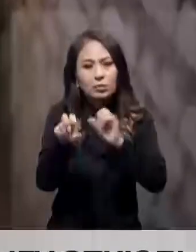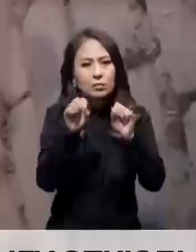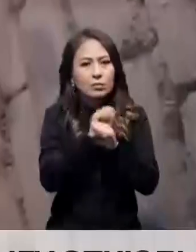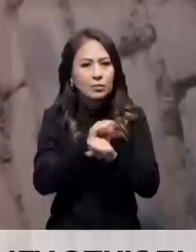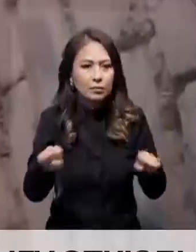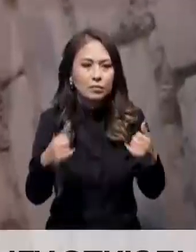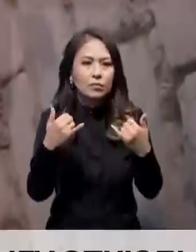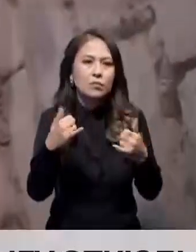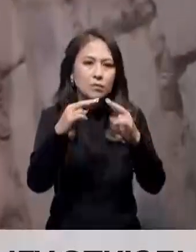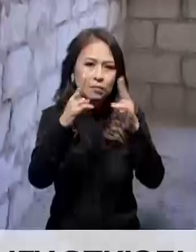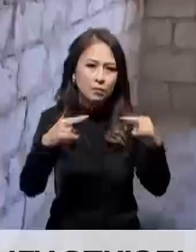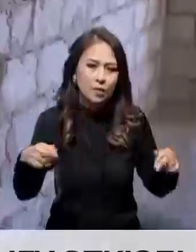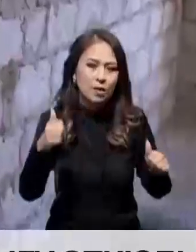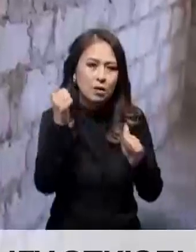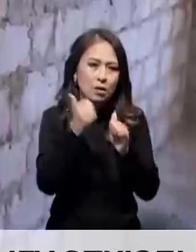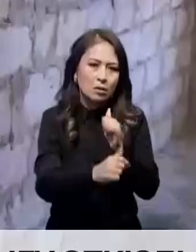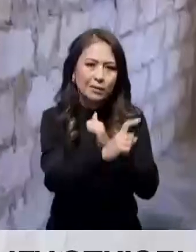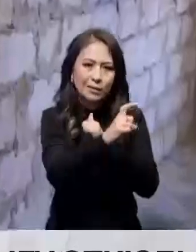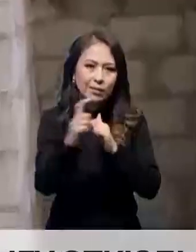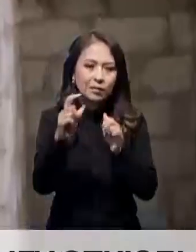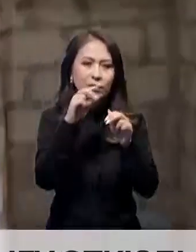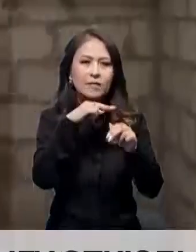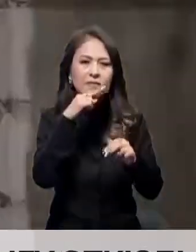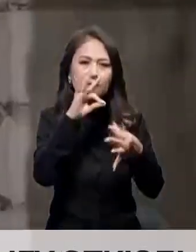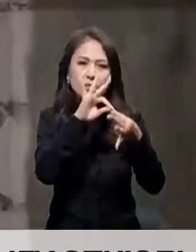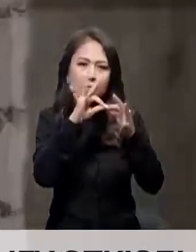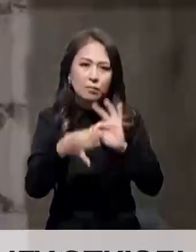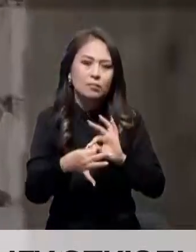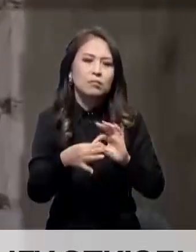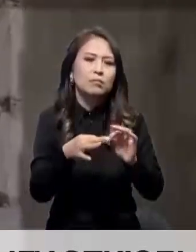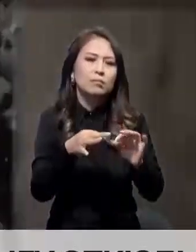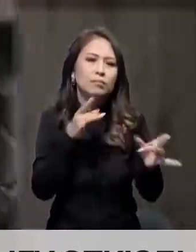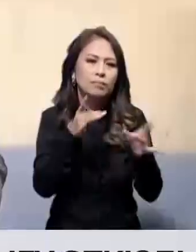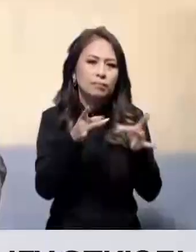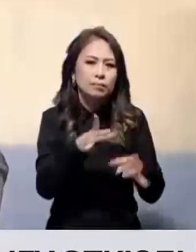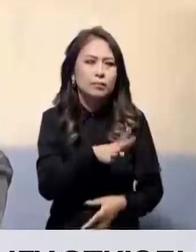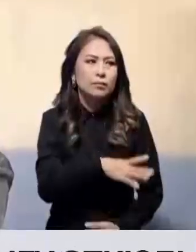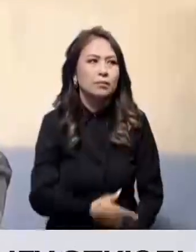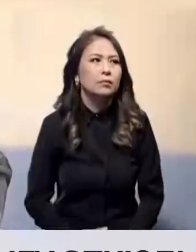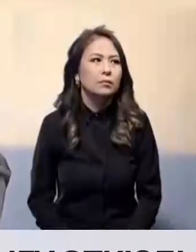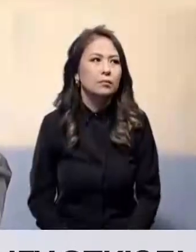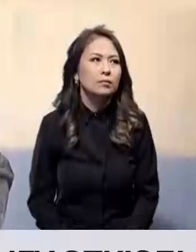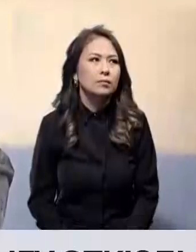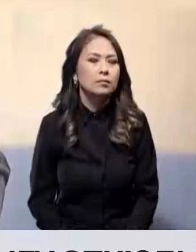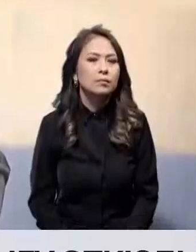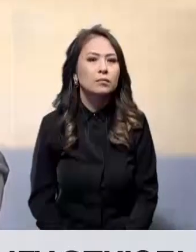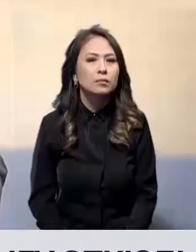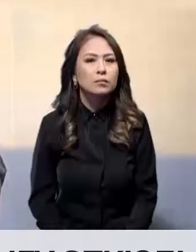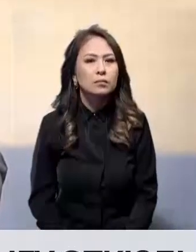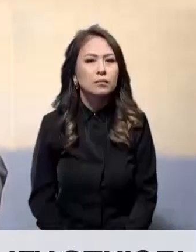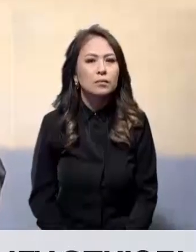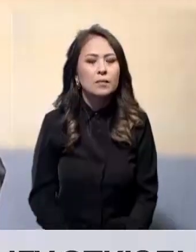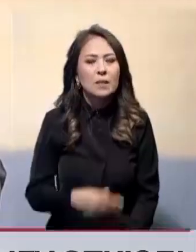бермеді. Ғимараттардың әр қабаты мұқият тексеріліп, есірткі мен оқ-дәрі қоры тәркіленді. Құралы күштерімізді олып орылеткен